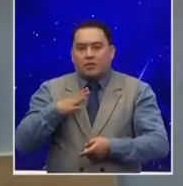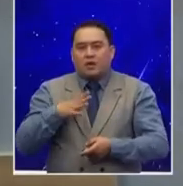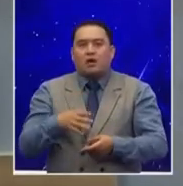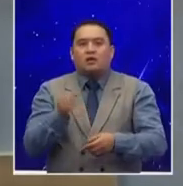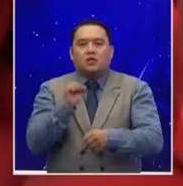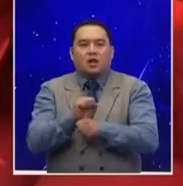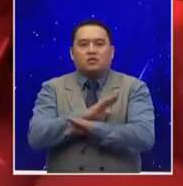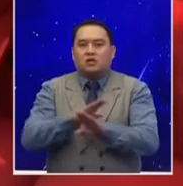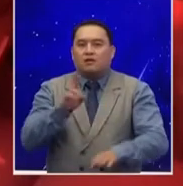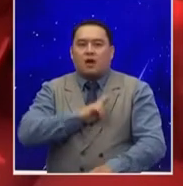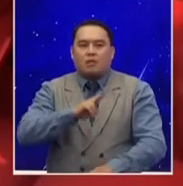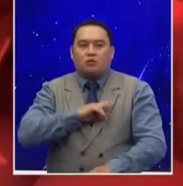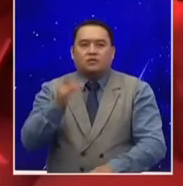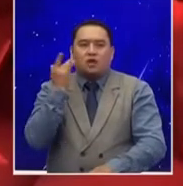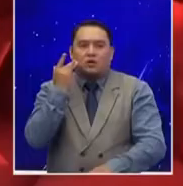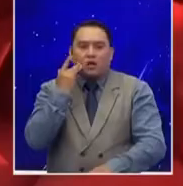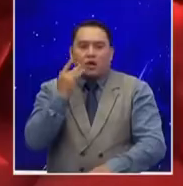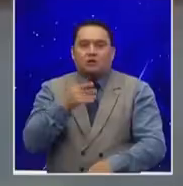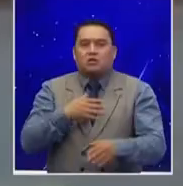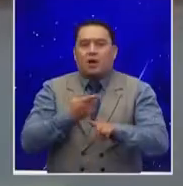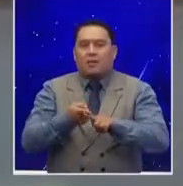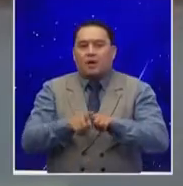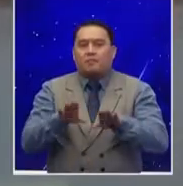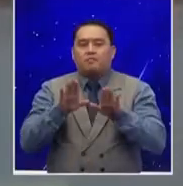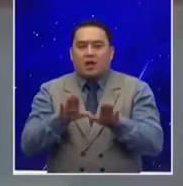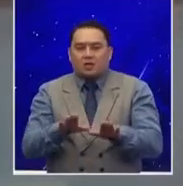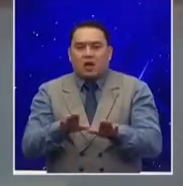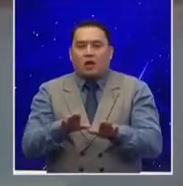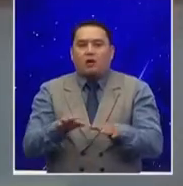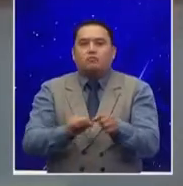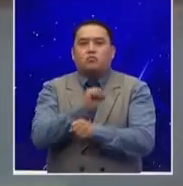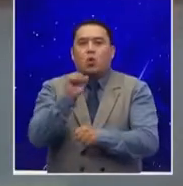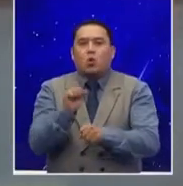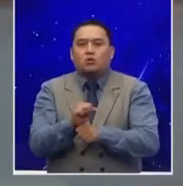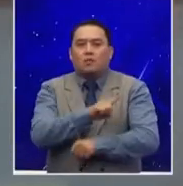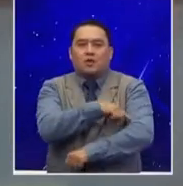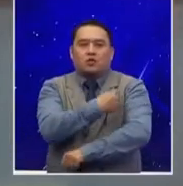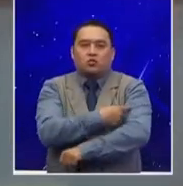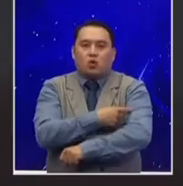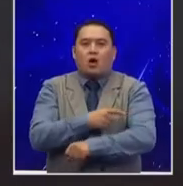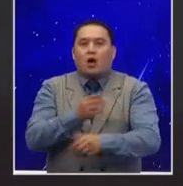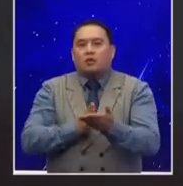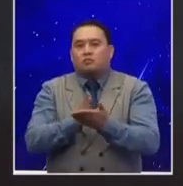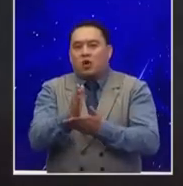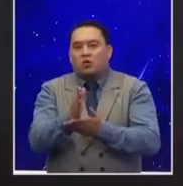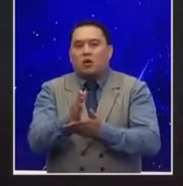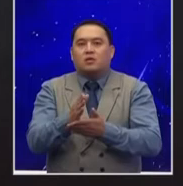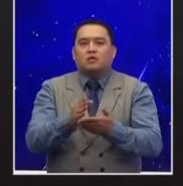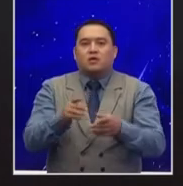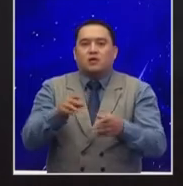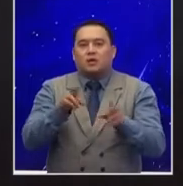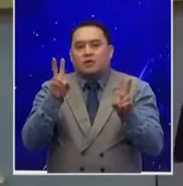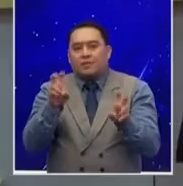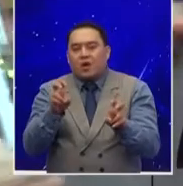не прекращали работу. Они всегда находились в самых горячих точках, на блокпостах и в медучреждениях, отправлялись в рейды по соблюдению